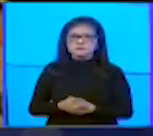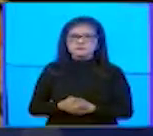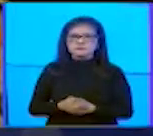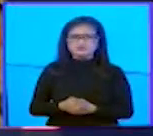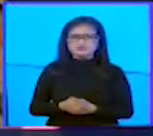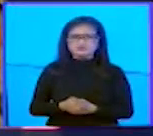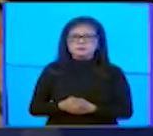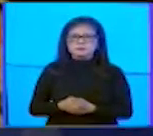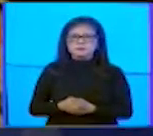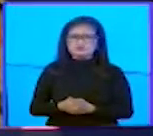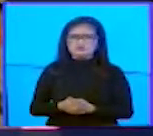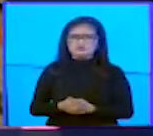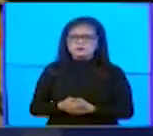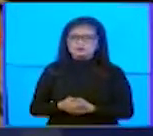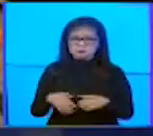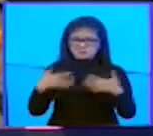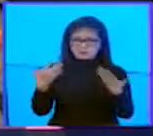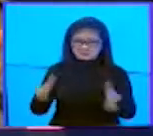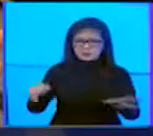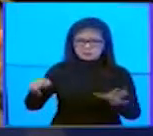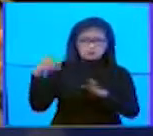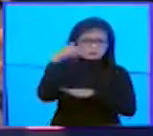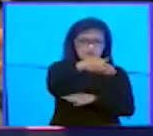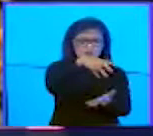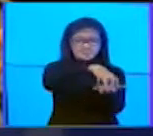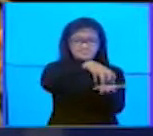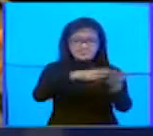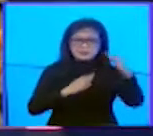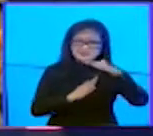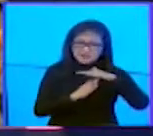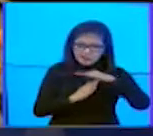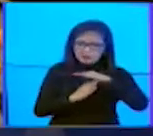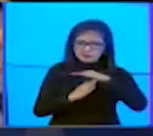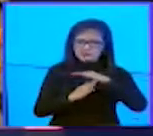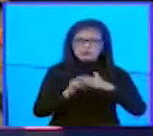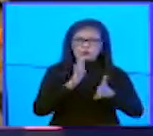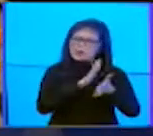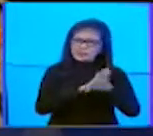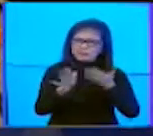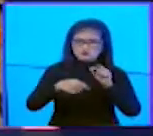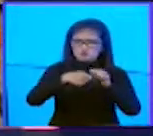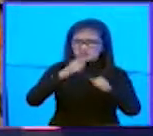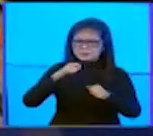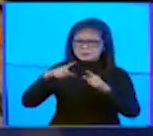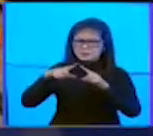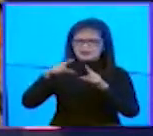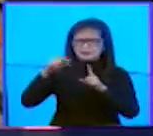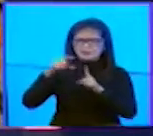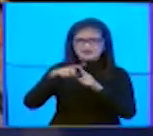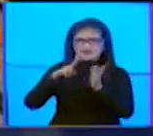res area dan terdapat positif 42 orang yang langsung dirujuk untuk melakukan PCR sampai isolasi